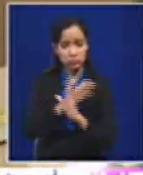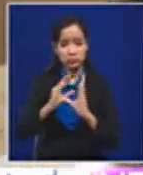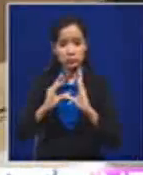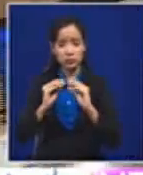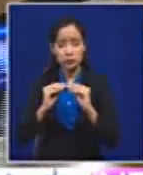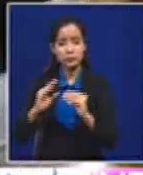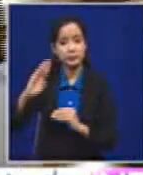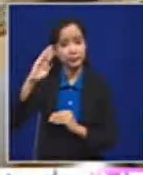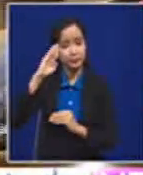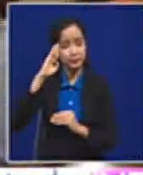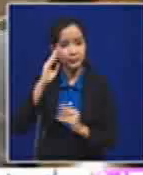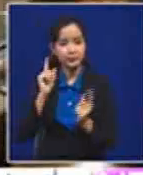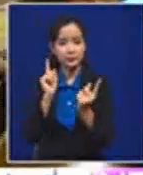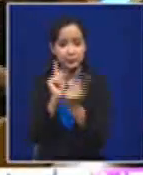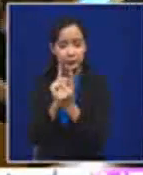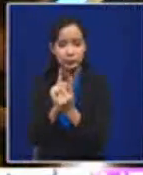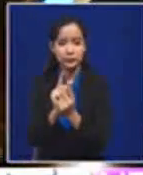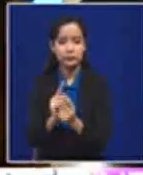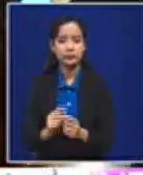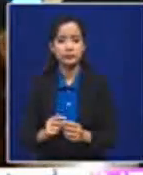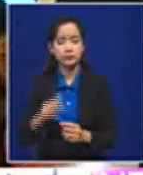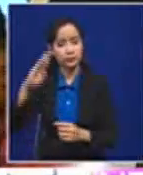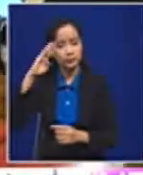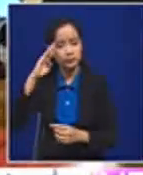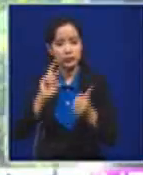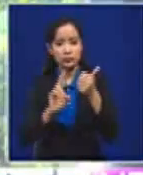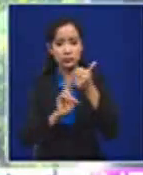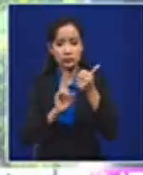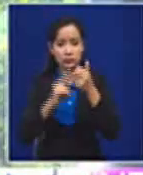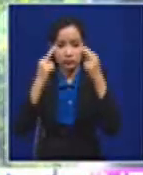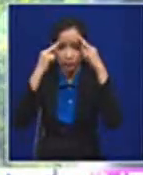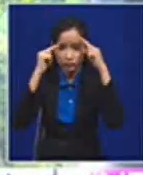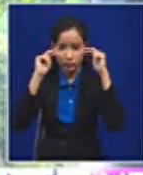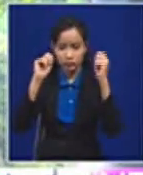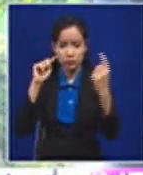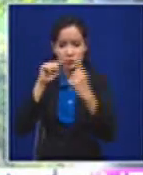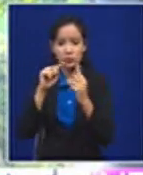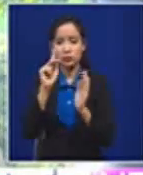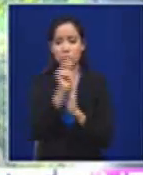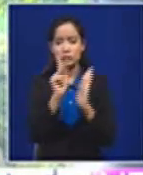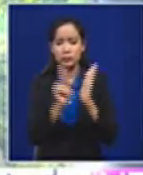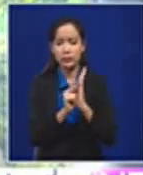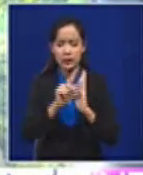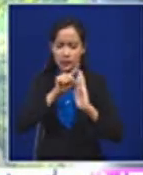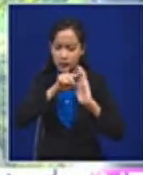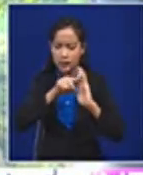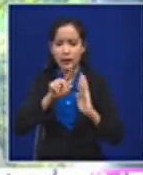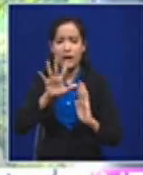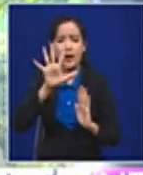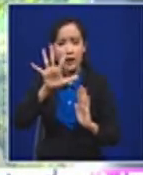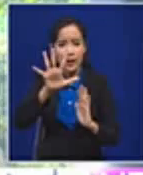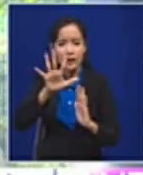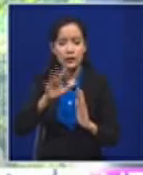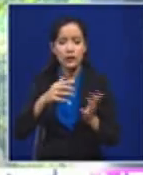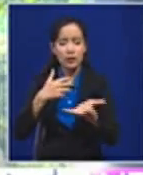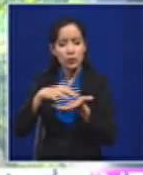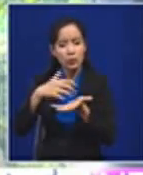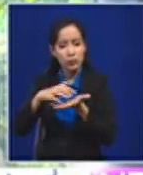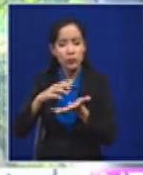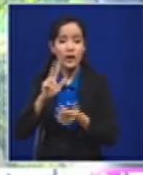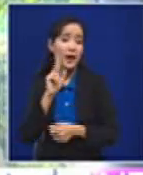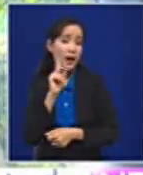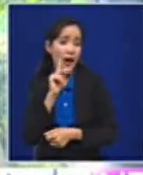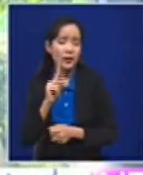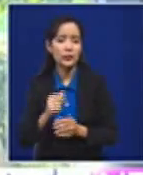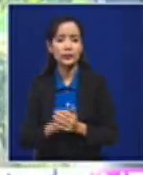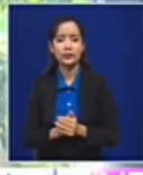ได้พบปะพูดคุยกับนายวิษณุเครืองามรองนายกรัฐมนตรีด้านกฎหมายประมาณ5นาทีจากนั้นได้กล่าวกับสื่อมวลชนว่